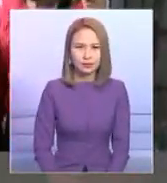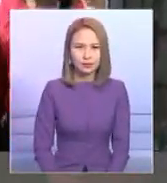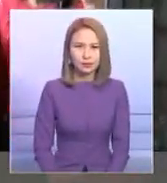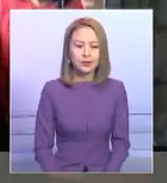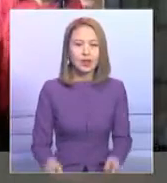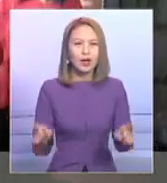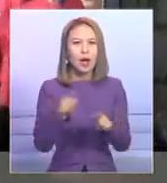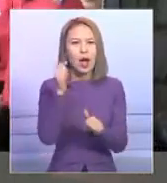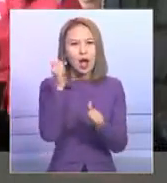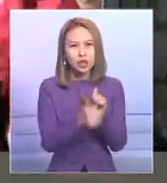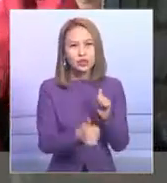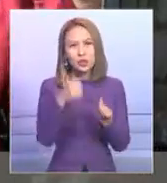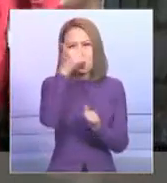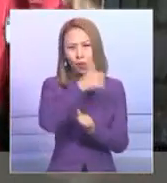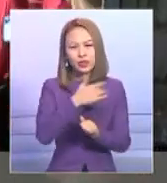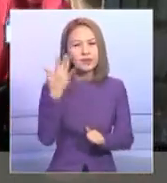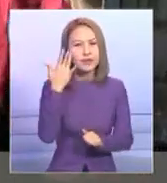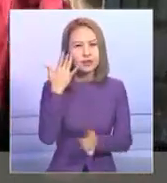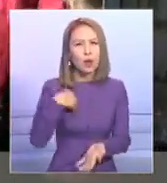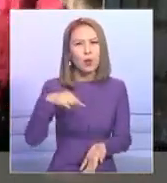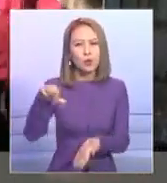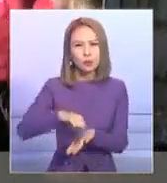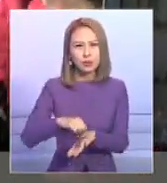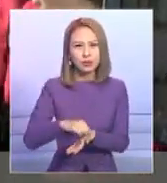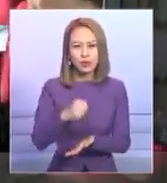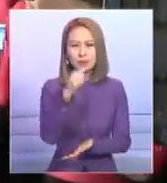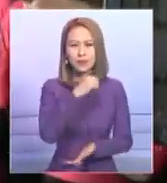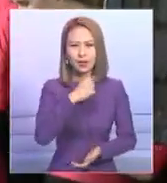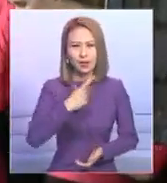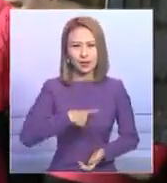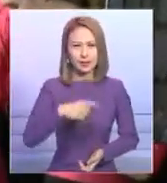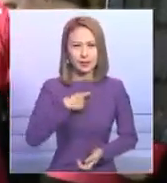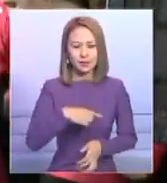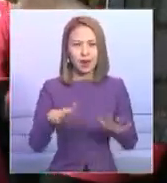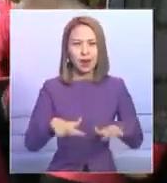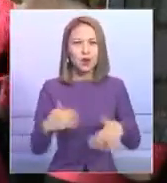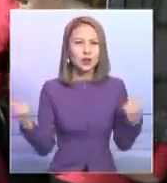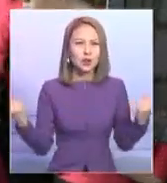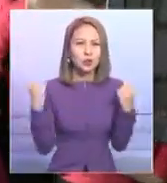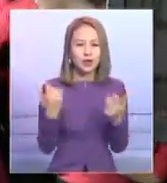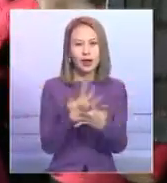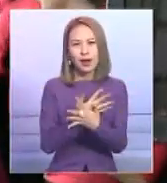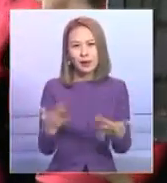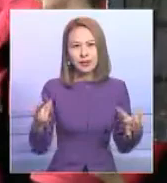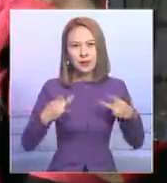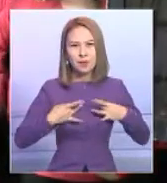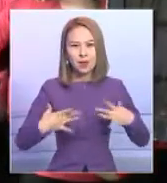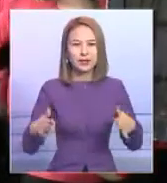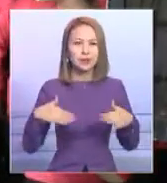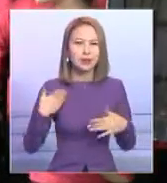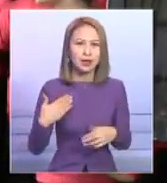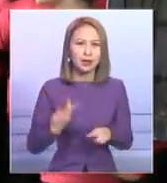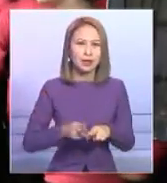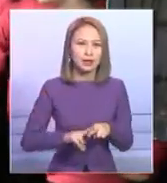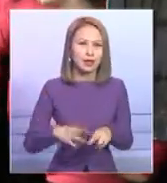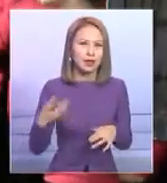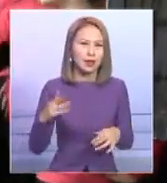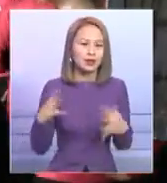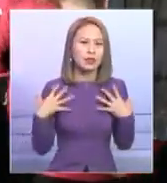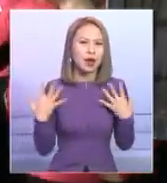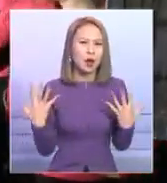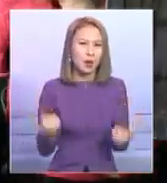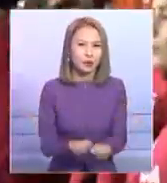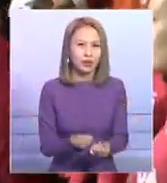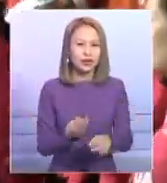Жыл сайын қатысып келем. Бұл мен үшін сын, өз өзімді шыңдау түсу мүмкіндігі. Осындай спорттық әрі мерекелік шаралар денсаулыққа пайдалы. Екінші мақсаты